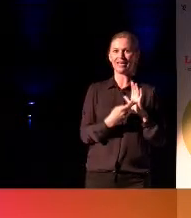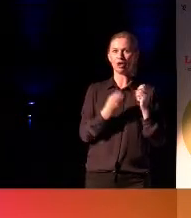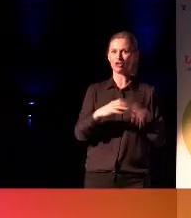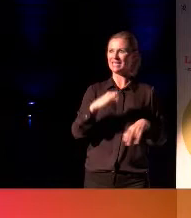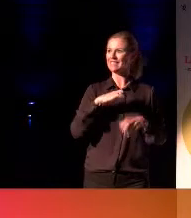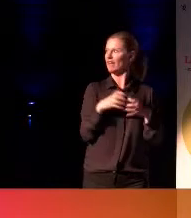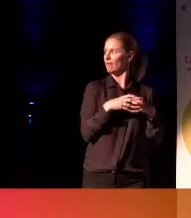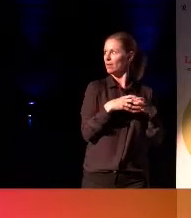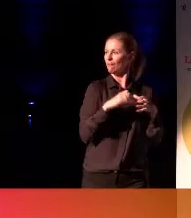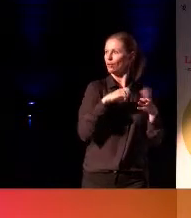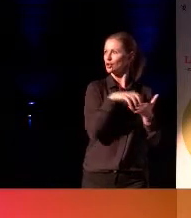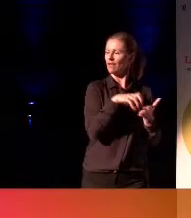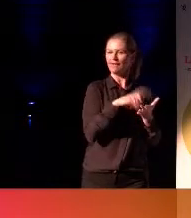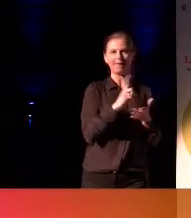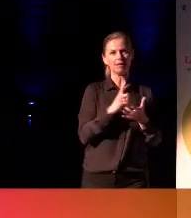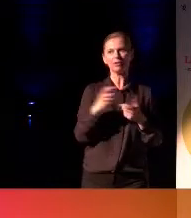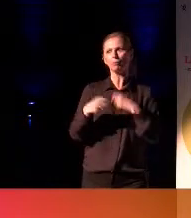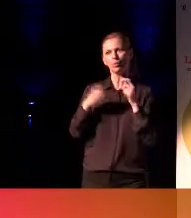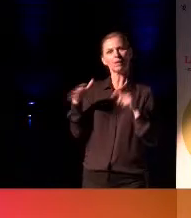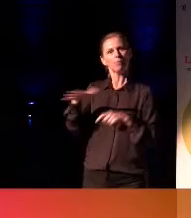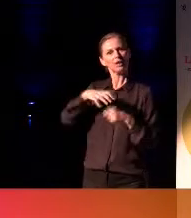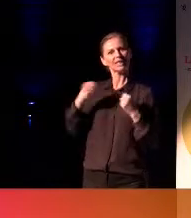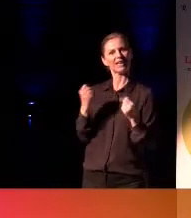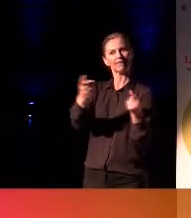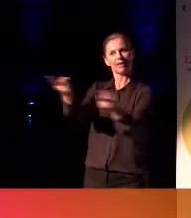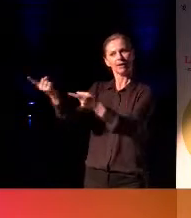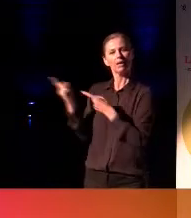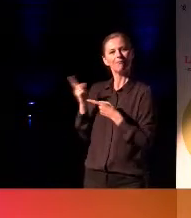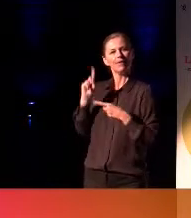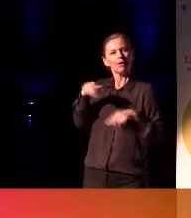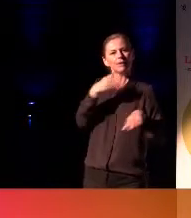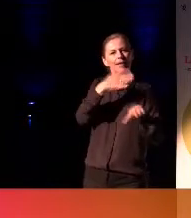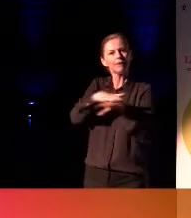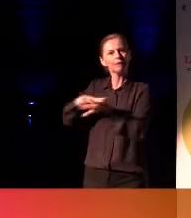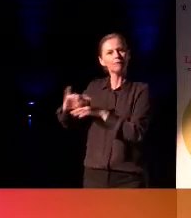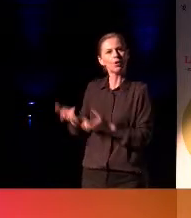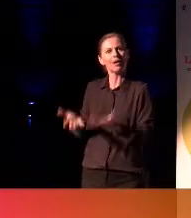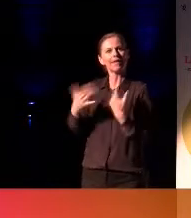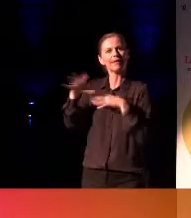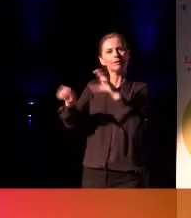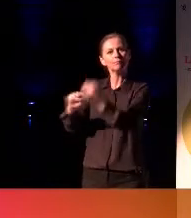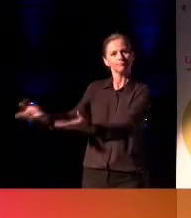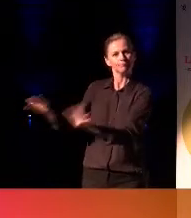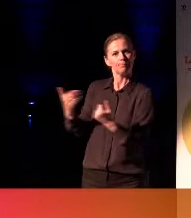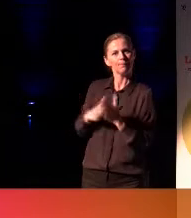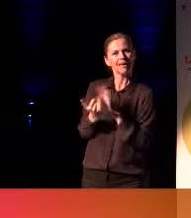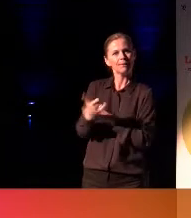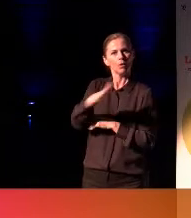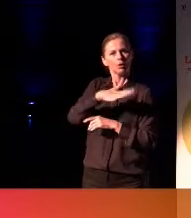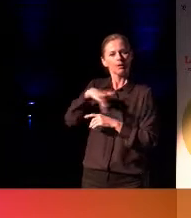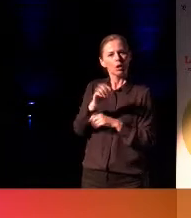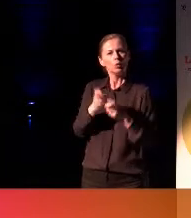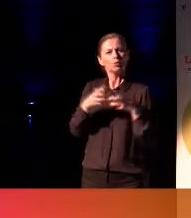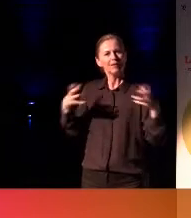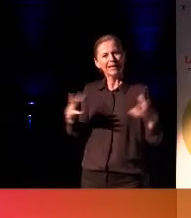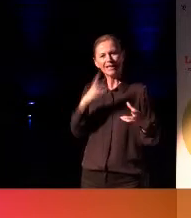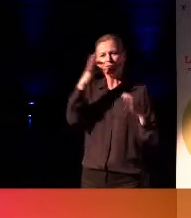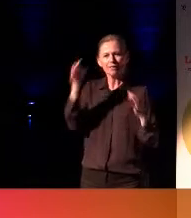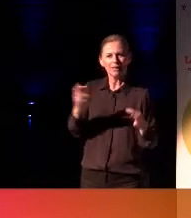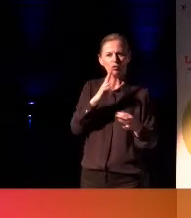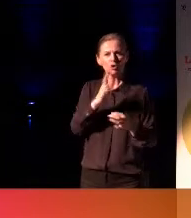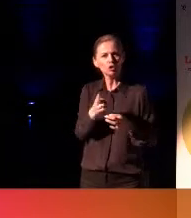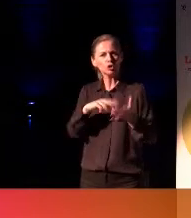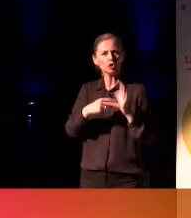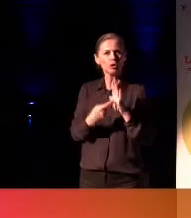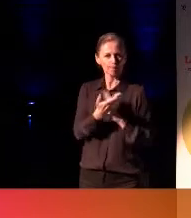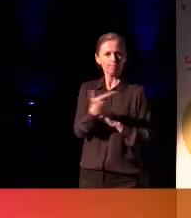velferdsteknologiløsninger selv i staten. Vi skal bruke markedets krefter, men vi kan tilrettelegge for at det blir lettere for de å komme inn på markedet, utvikle innovative nye